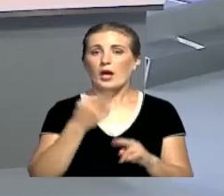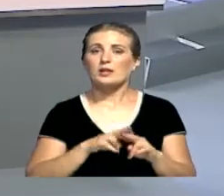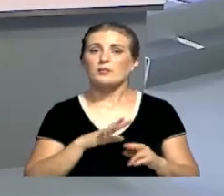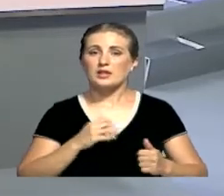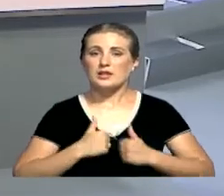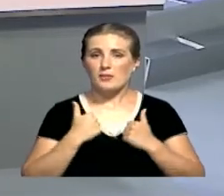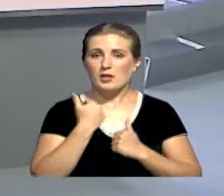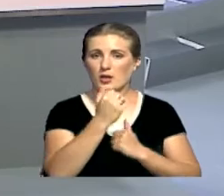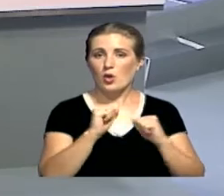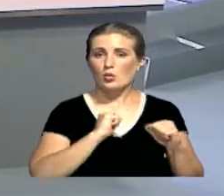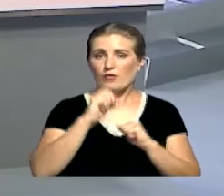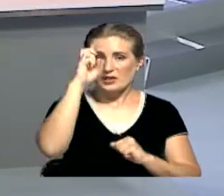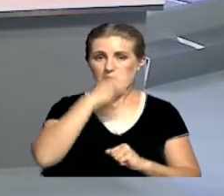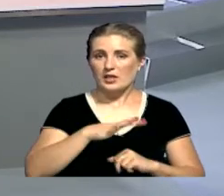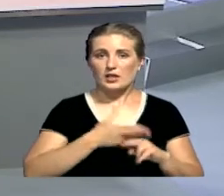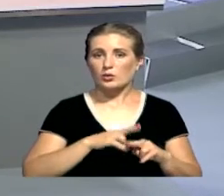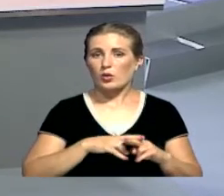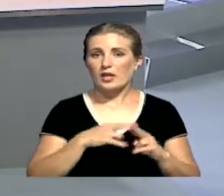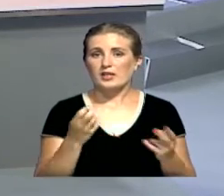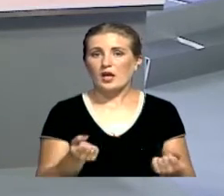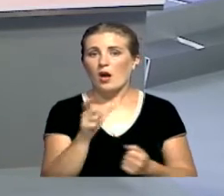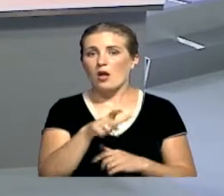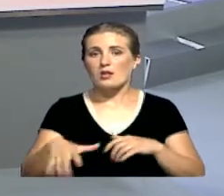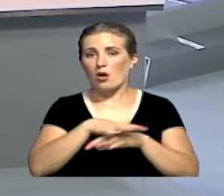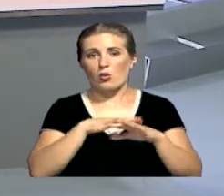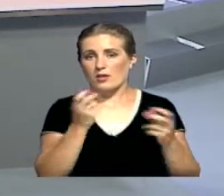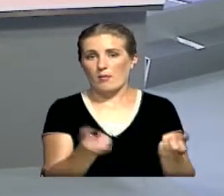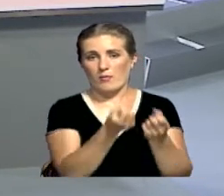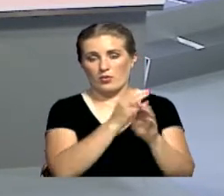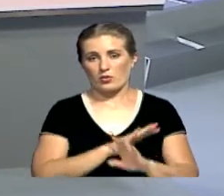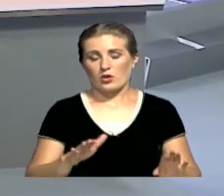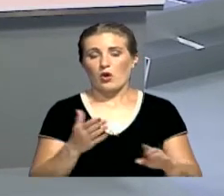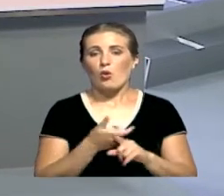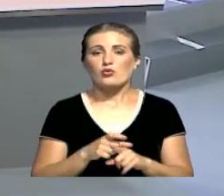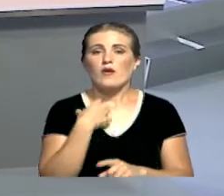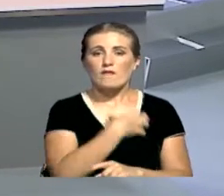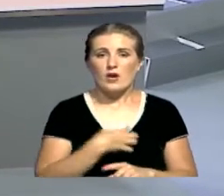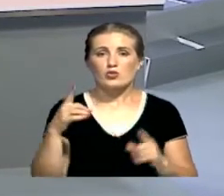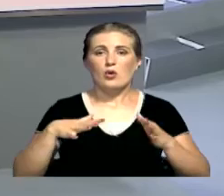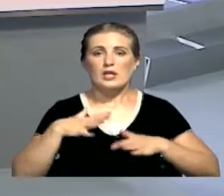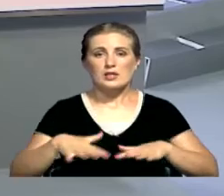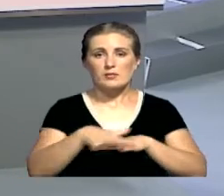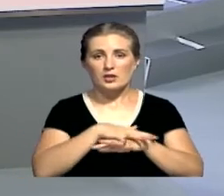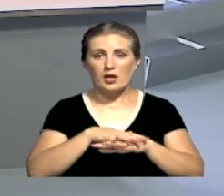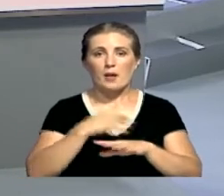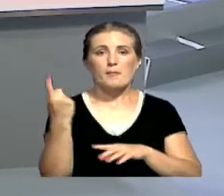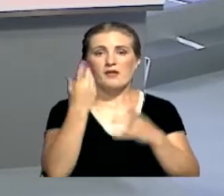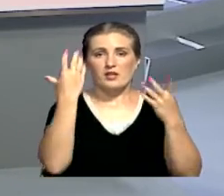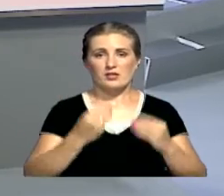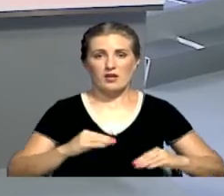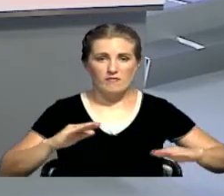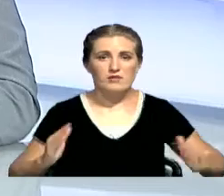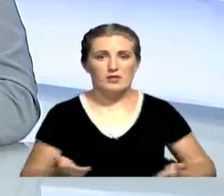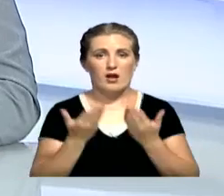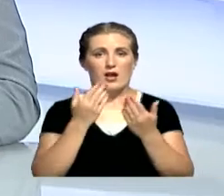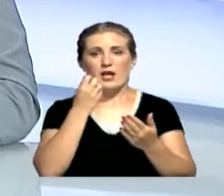руководство страны которая не поддерживалась бы свернула нежно с этим очень важно что вот крымская общественность буквально с первых дней встали независимо от